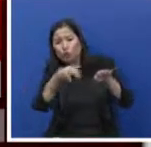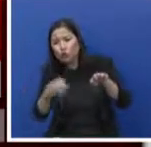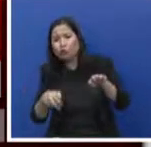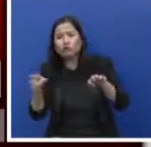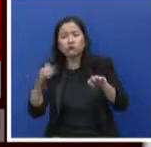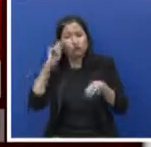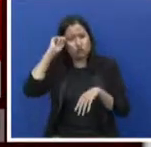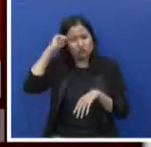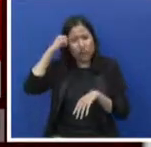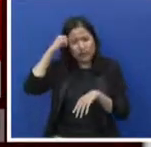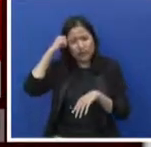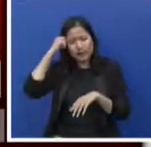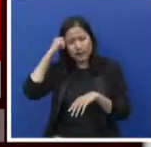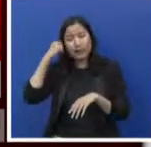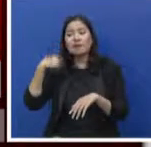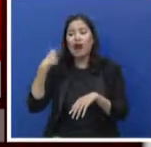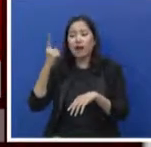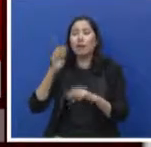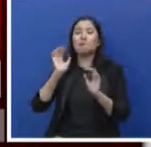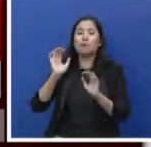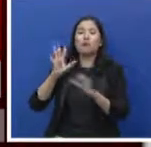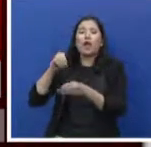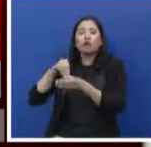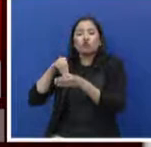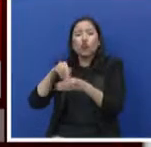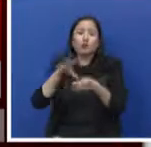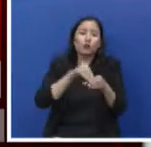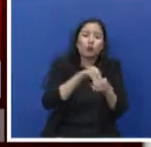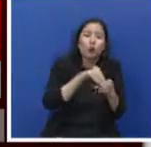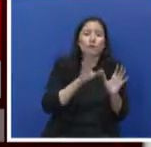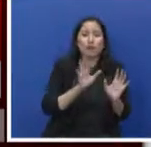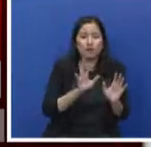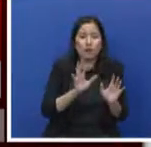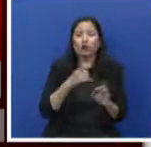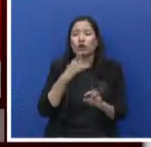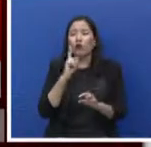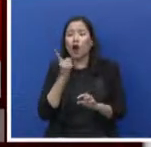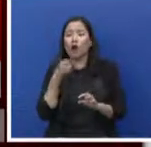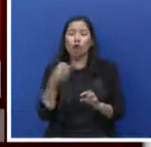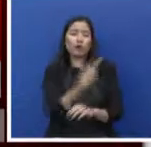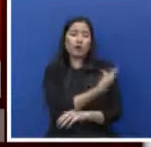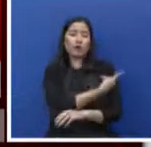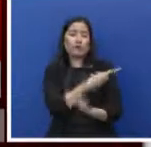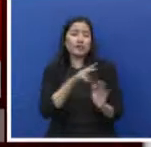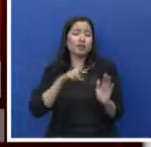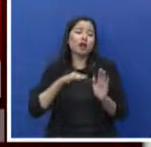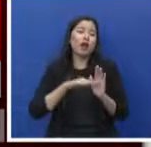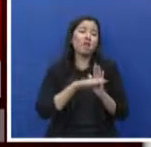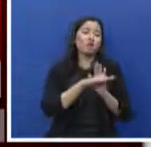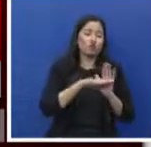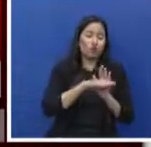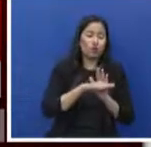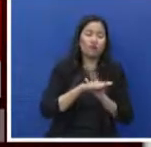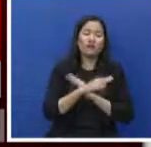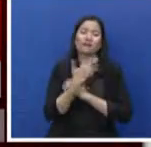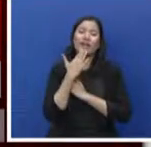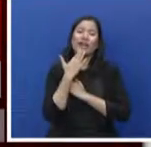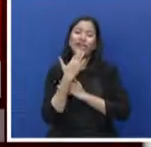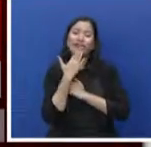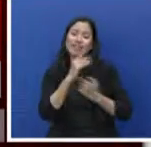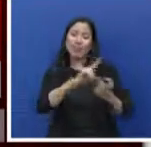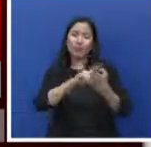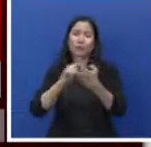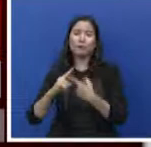macam susah. Jadi saya dapat banyak masukan, sangat membantu sekali kalau bisa disuntiknya drive-thru. Sekali lagi terima kasih ya